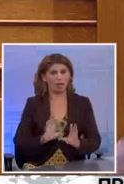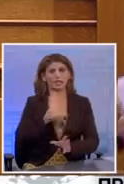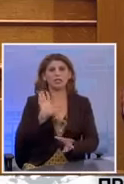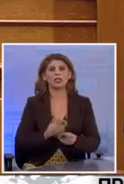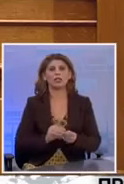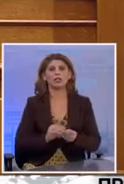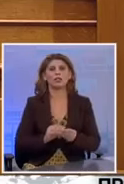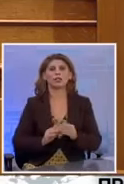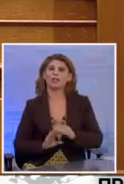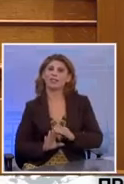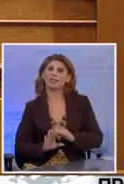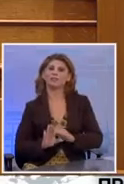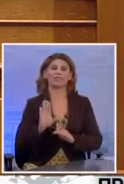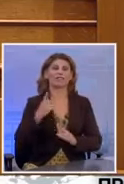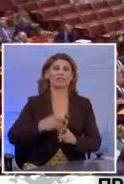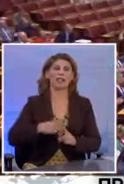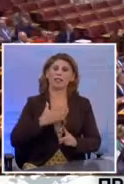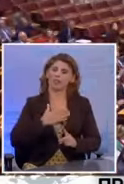την ανάταξη της χώρας. Σας ευχαριστώ πολύ.